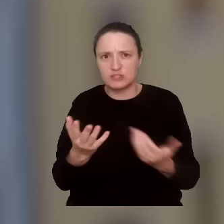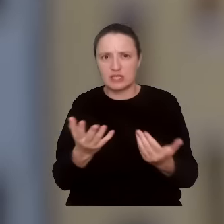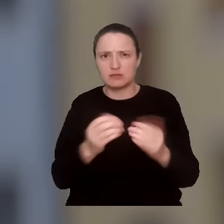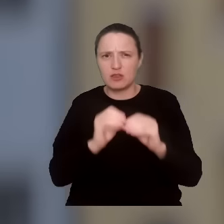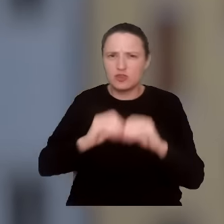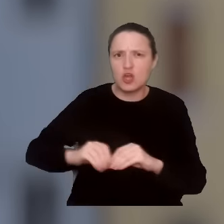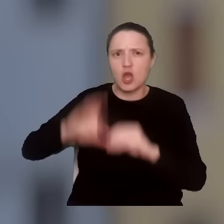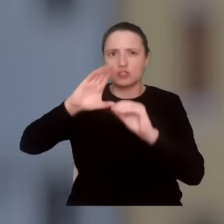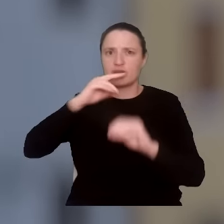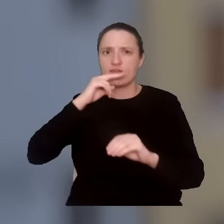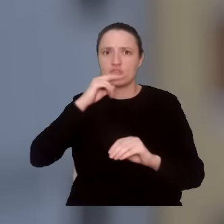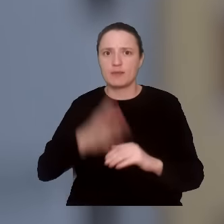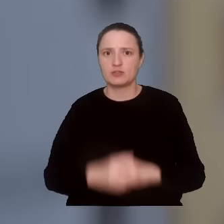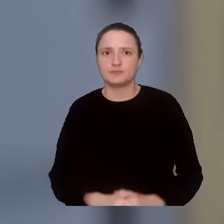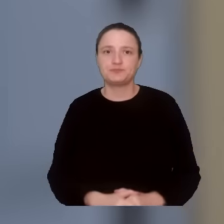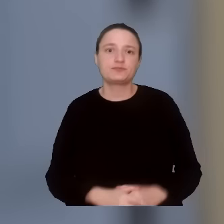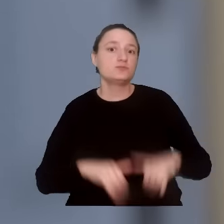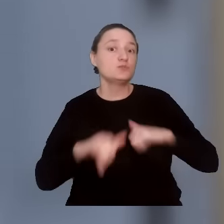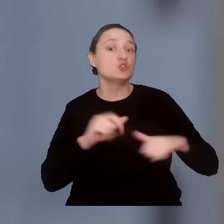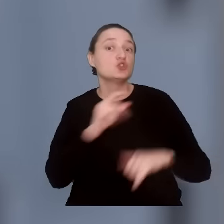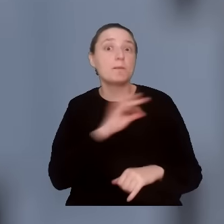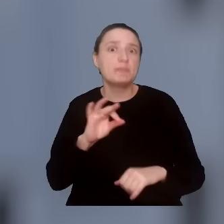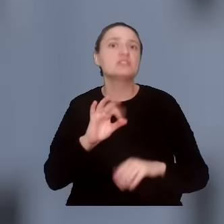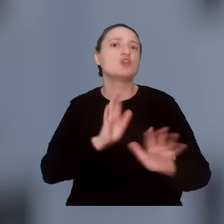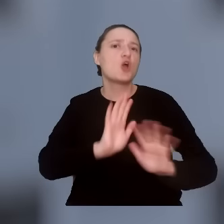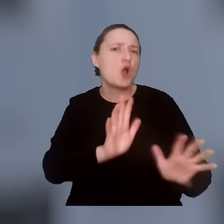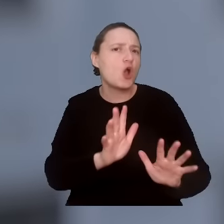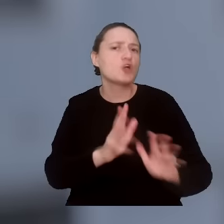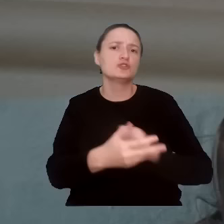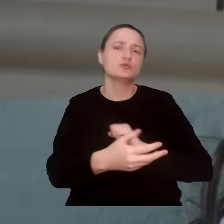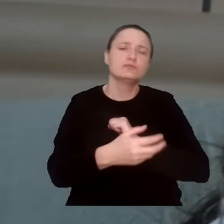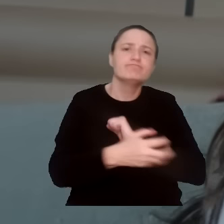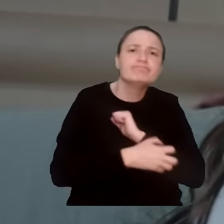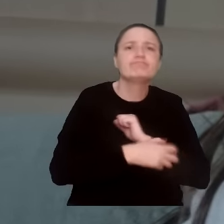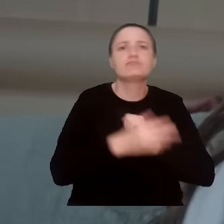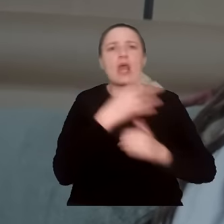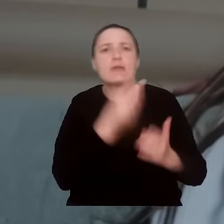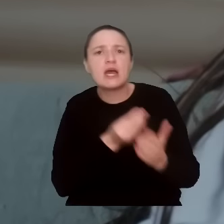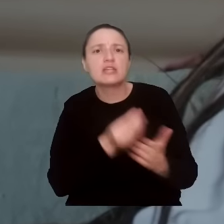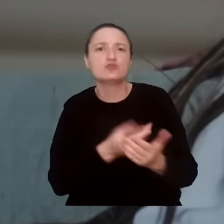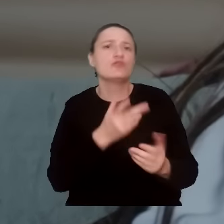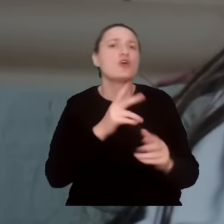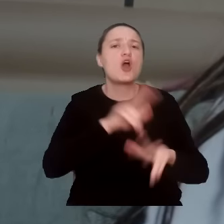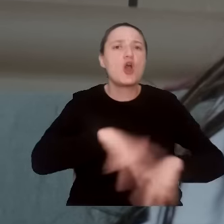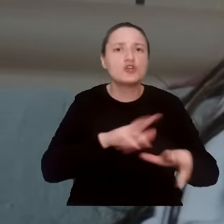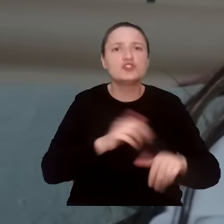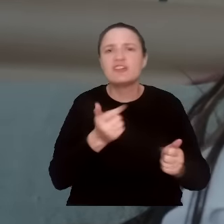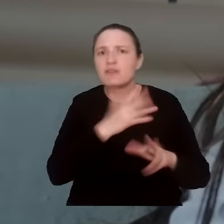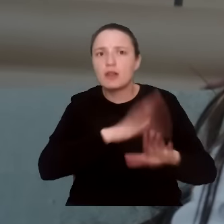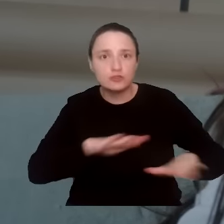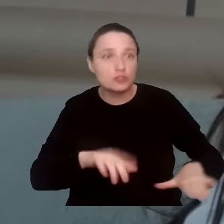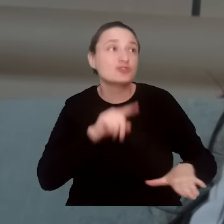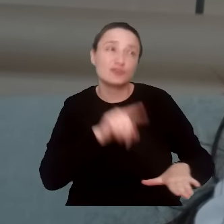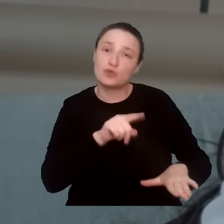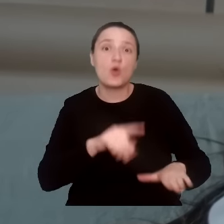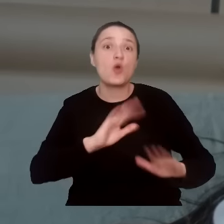cen wody. Rząd Prawa i Sprawiedliwości chronił najbardziej potrzebujących, w tym emerytów i rodziny wielodzietne. To ich podwyżki cen gazu, prądu i wody dotkną